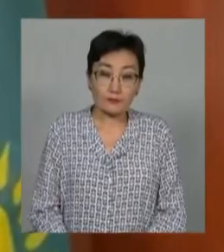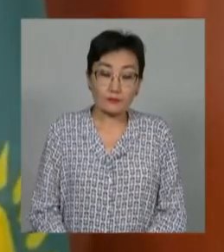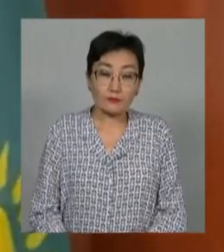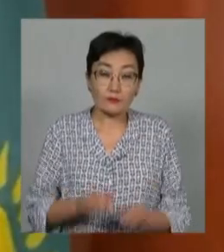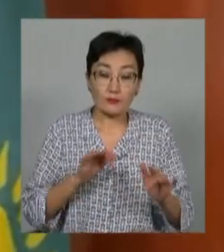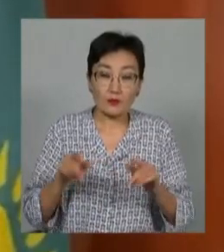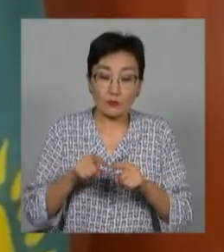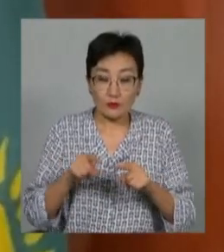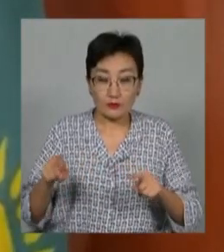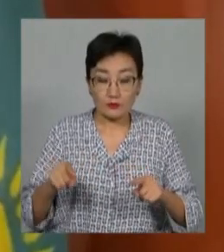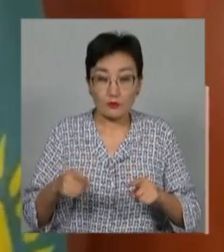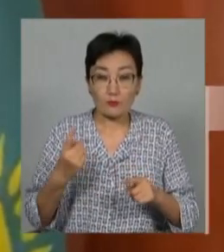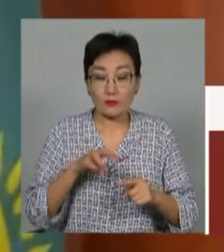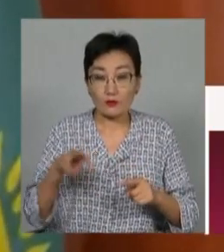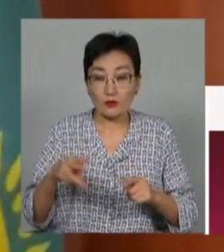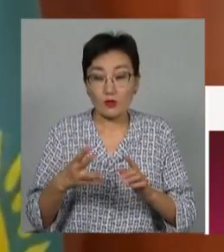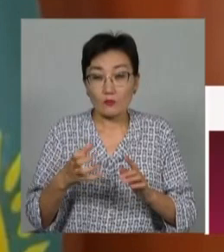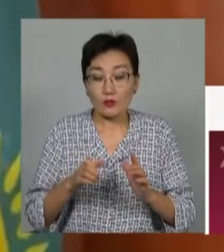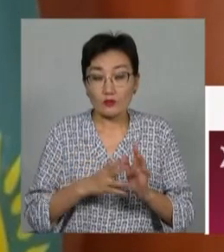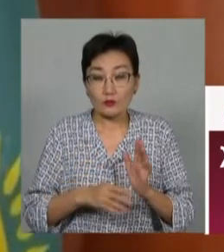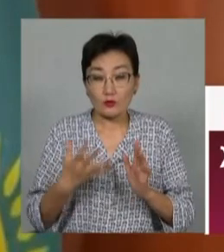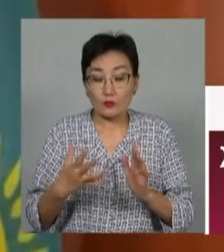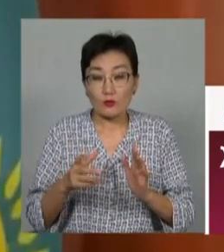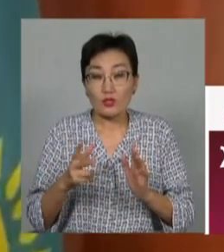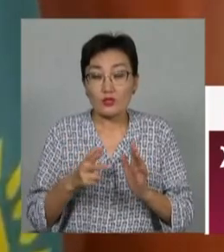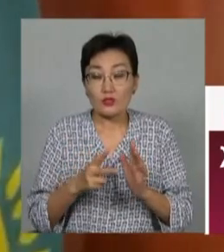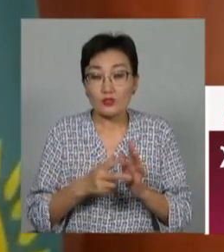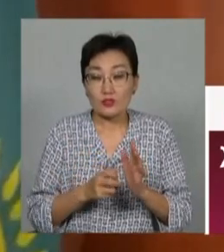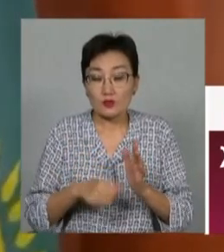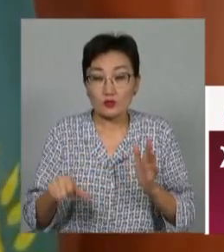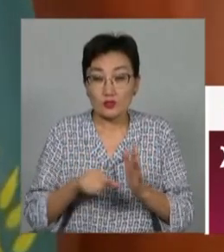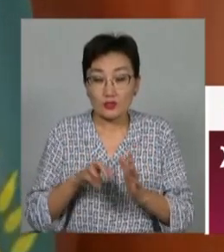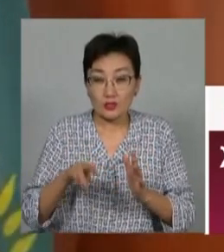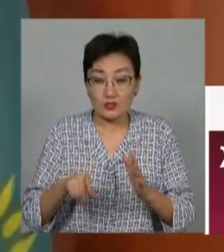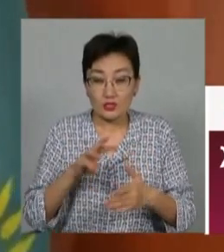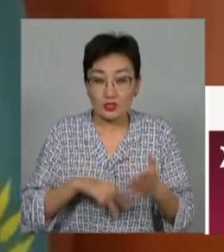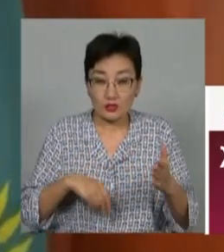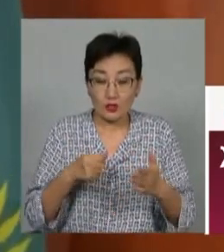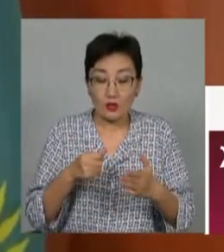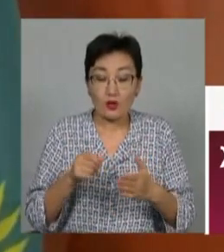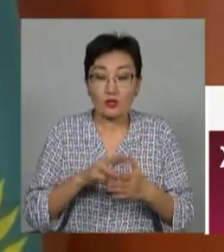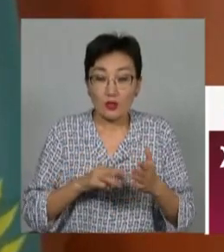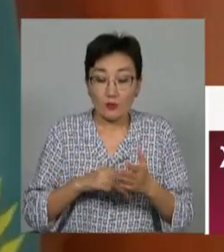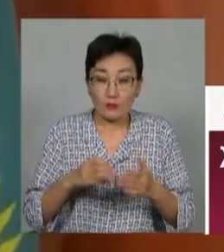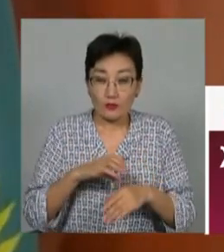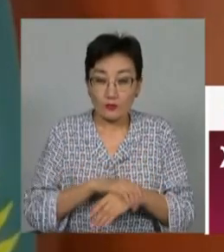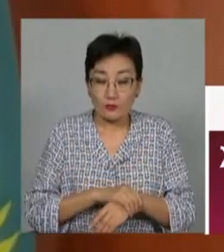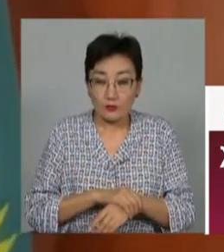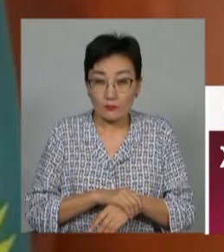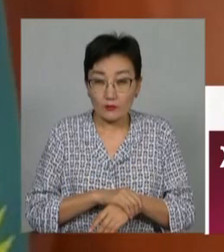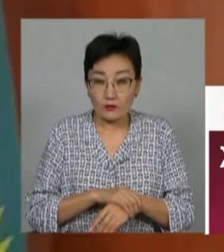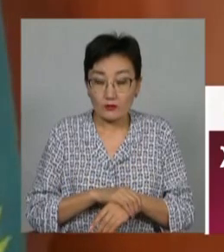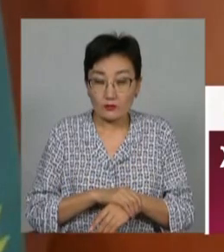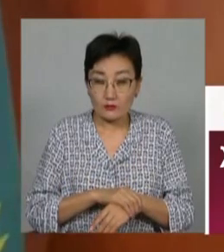Шара барысында 1 миллион 595 806 теңге салынып, 1 миллион 65 644 теңге